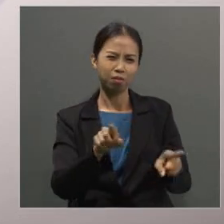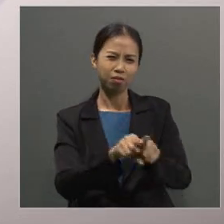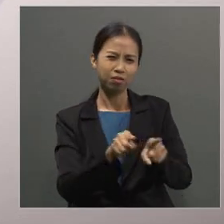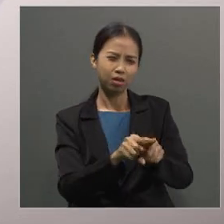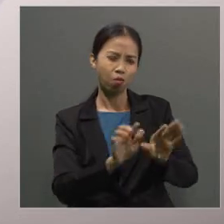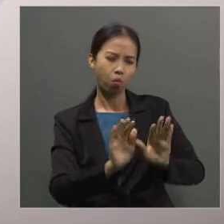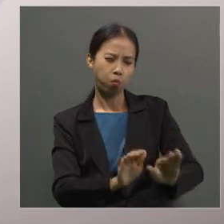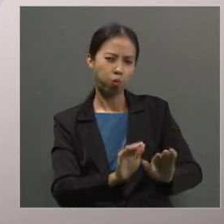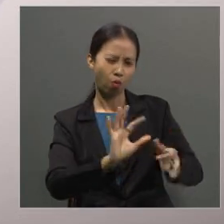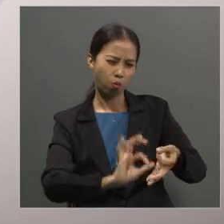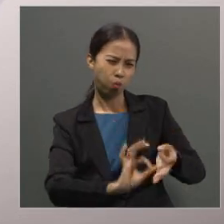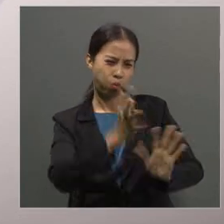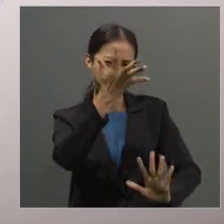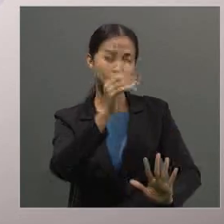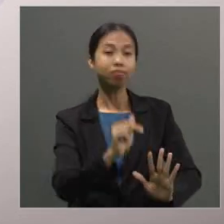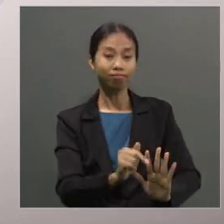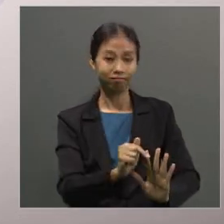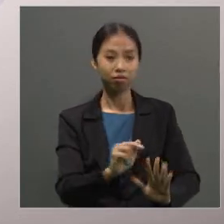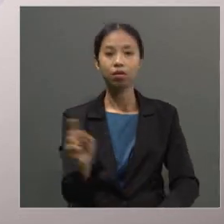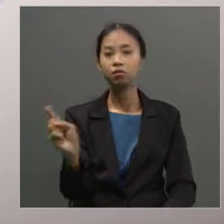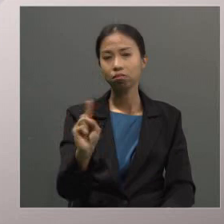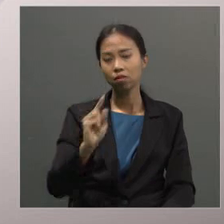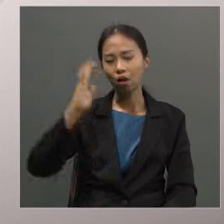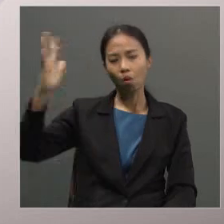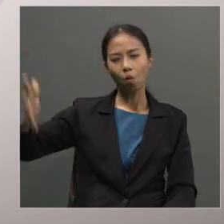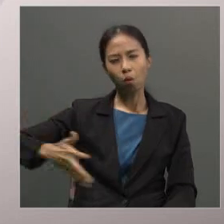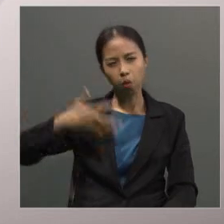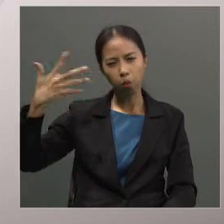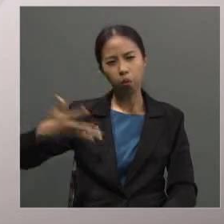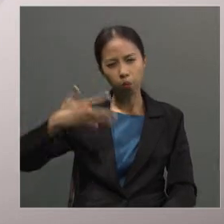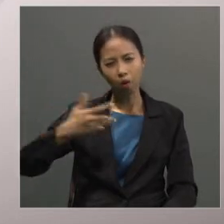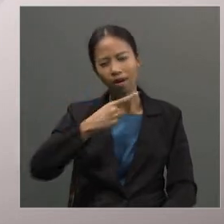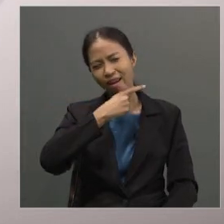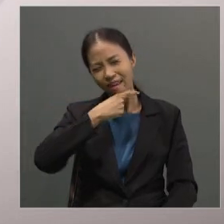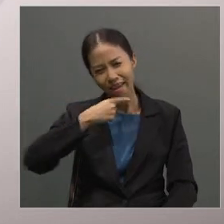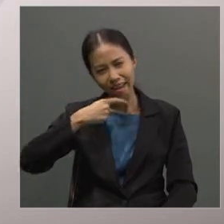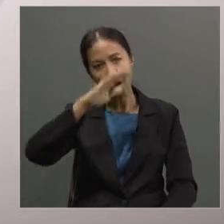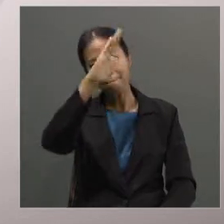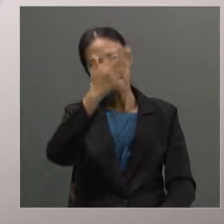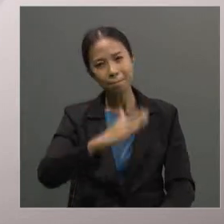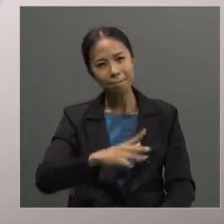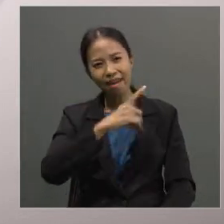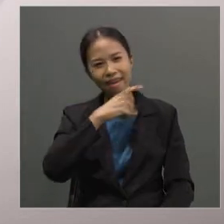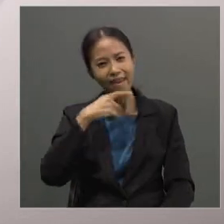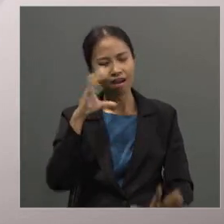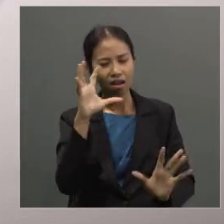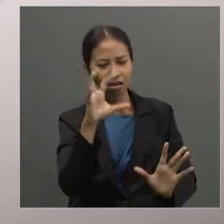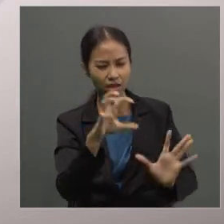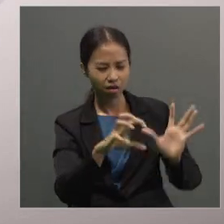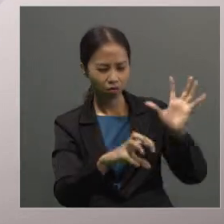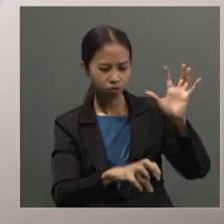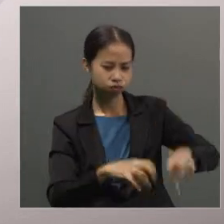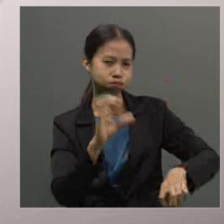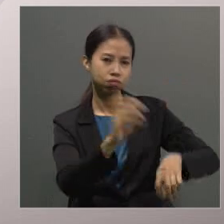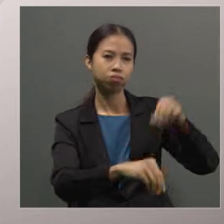อยู่ในพื้นที่จำนวนมากเชื้อเพลิงดังกล่าวเนี่ยก็คือมาจากอะไรอากาศที่มันแห้งและมันแล้งเนี่ยใบไม้อะไรต่างๆเนี่ยนะอยู่ตามต้นไม้มันตกอยู่ลงใน